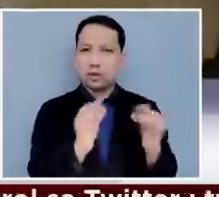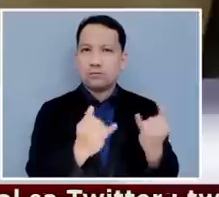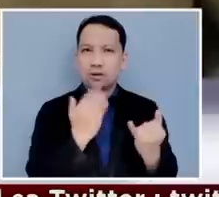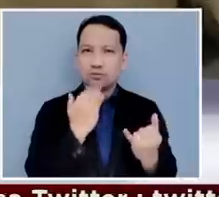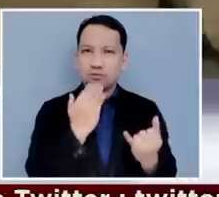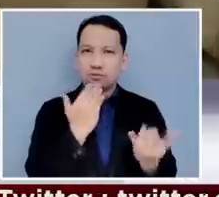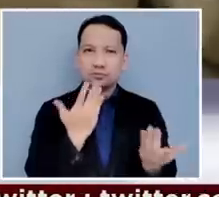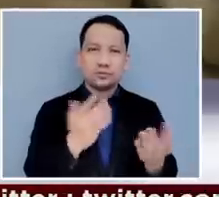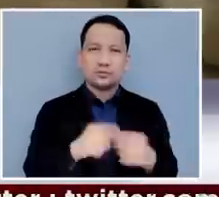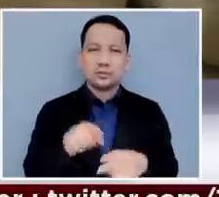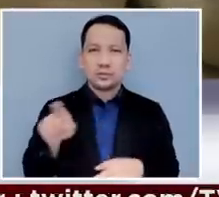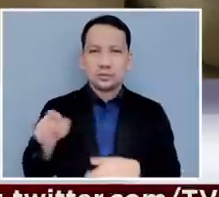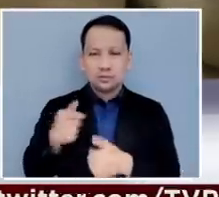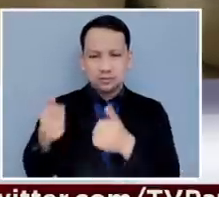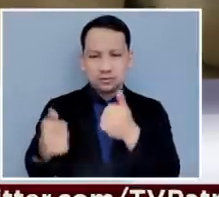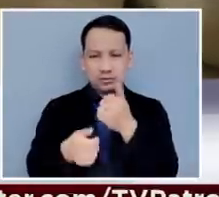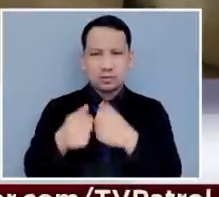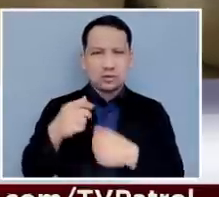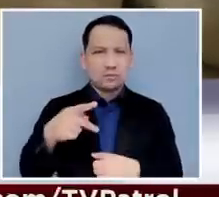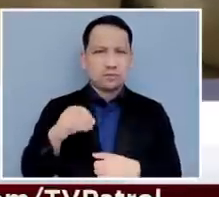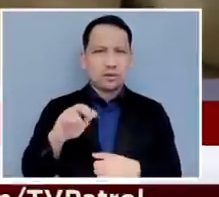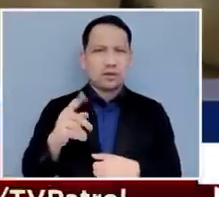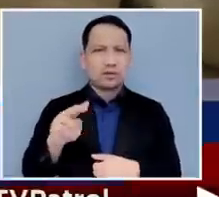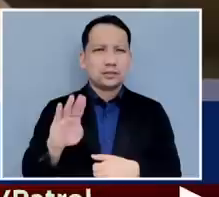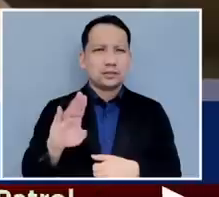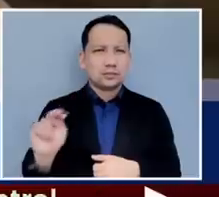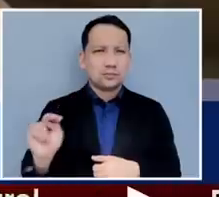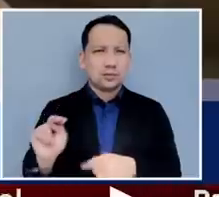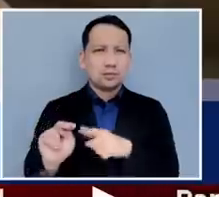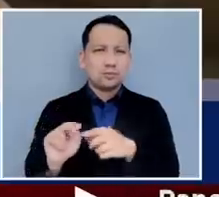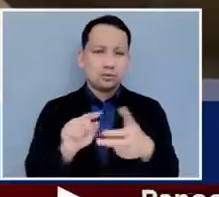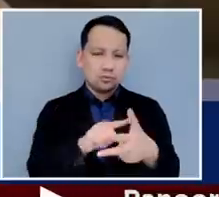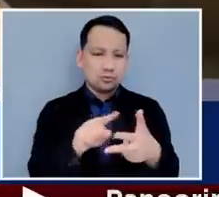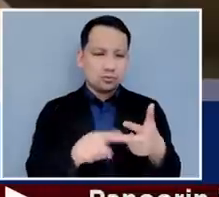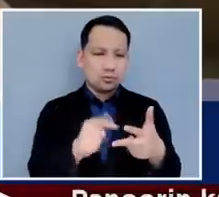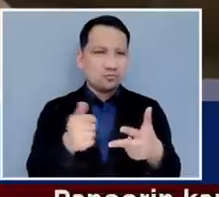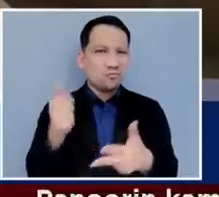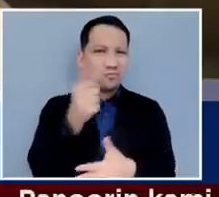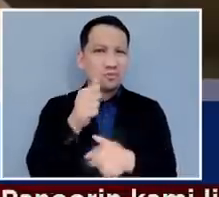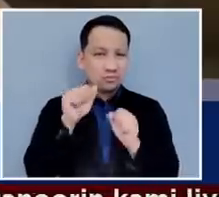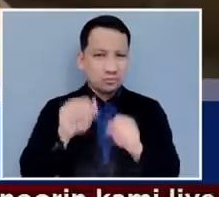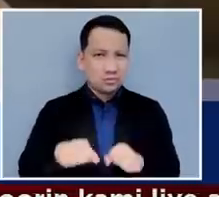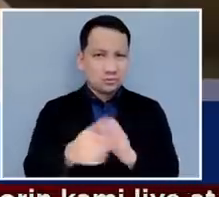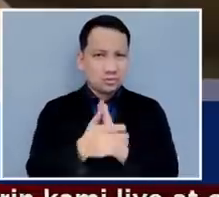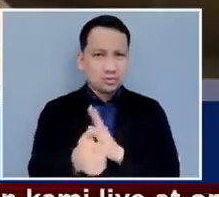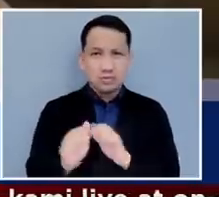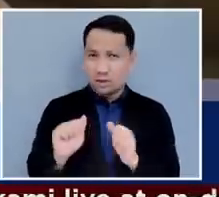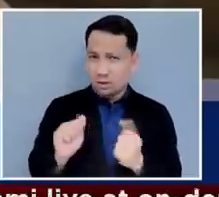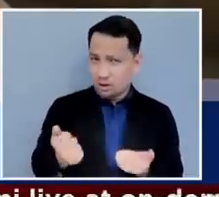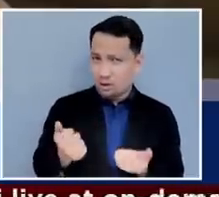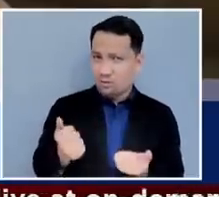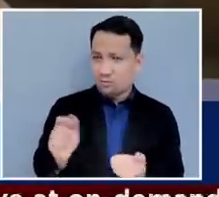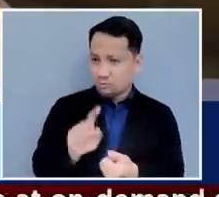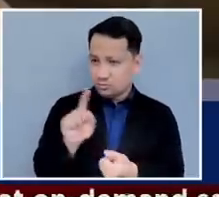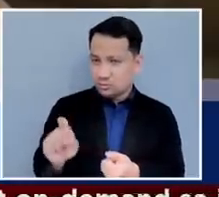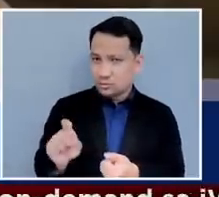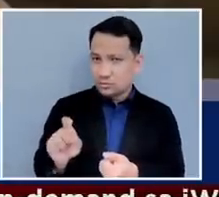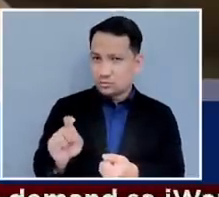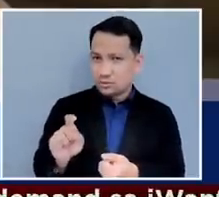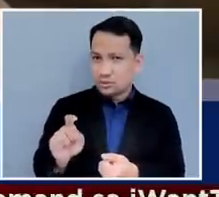Yusek Panganiban ay itong tatlo daw ang most capable. Huh? Ano naman po ang kanilang criteria